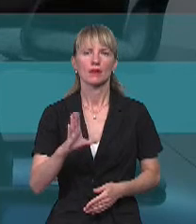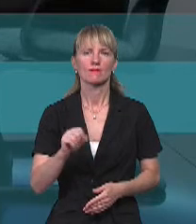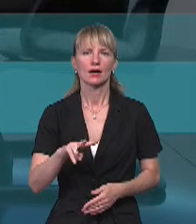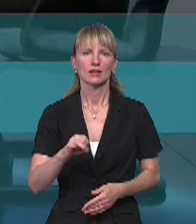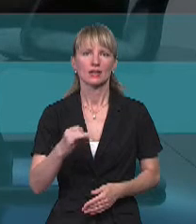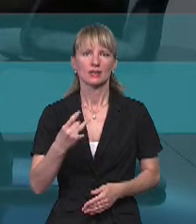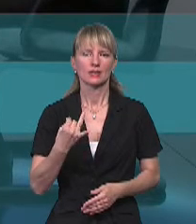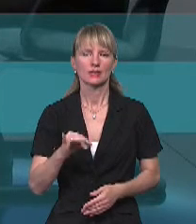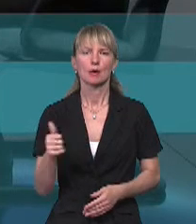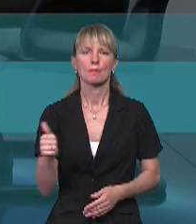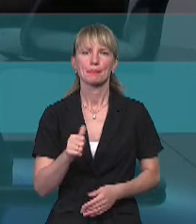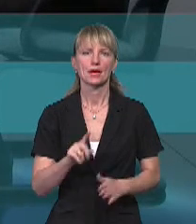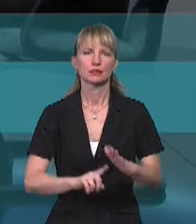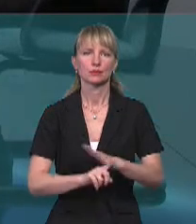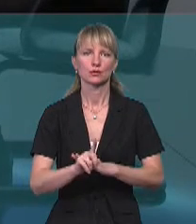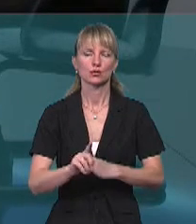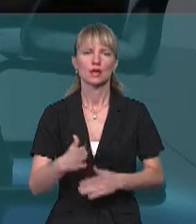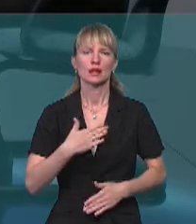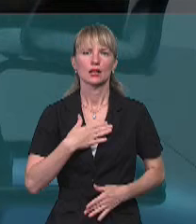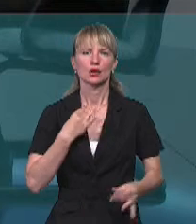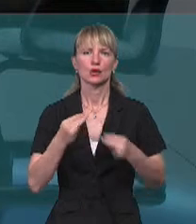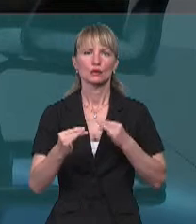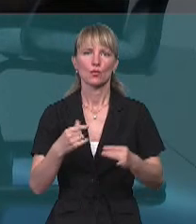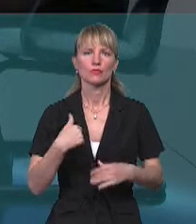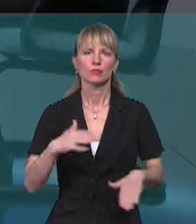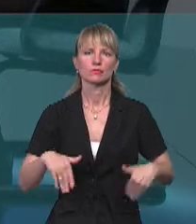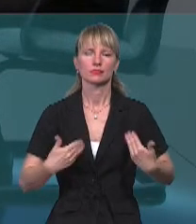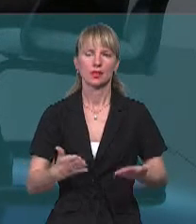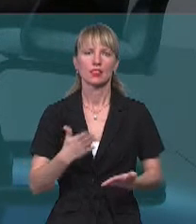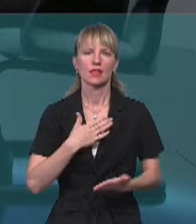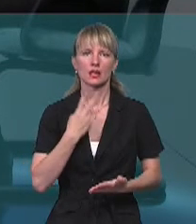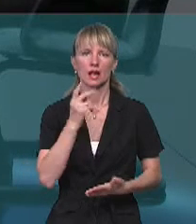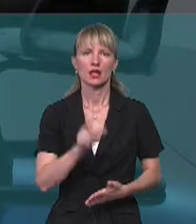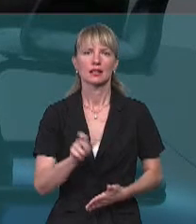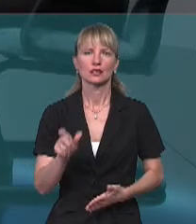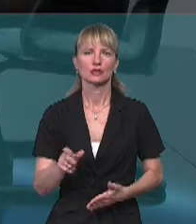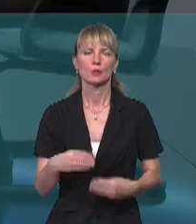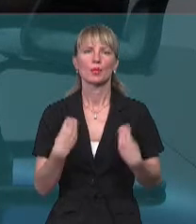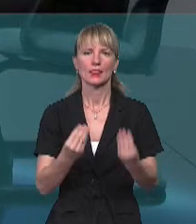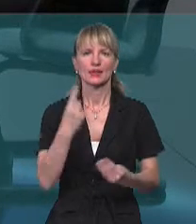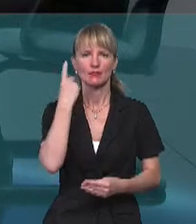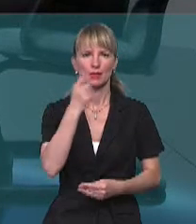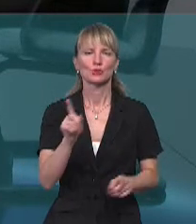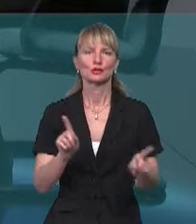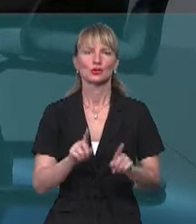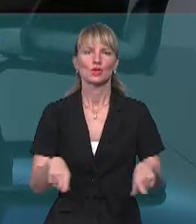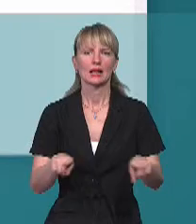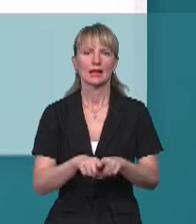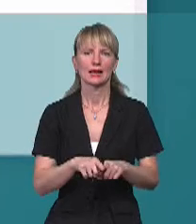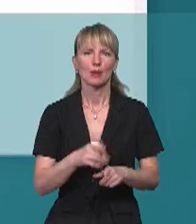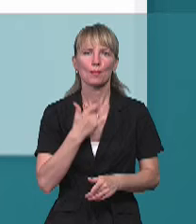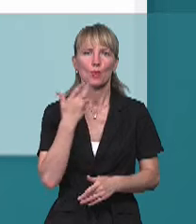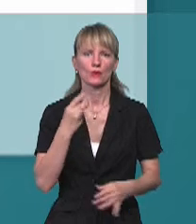Доброго вечора. Перш ніж почати нашу розмову, я пропоную нашим телеглядачам надати інформацію, що таке